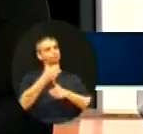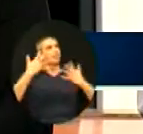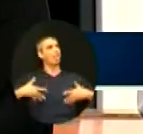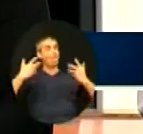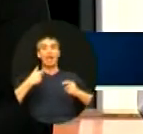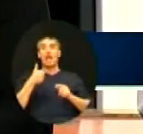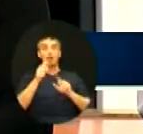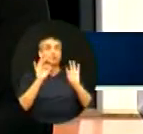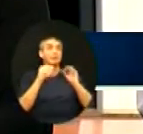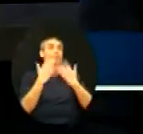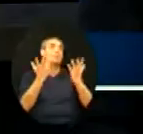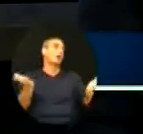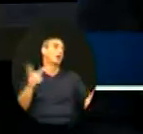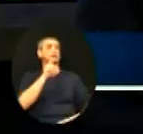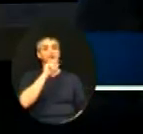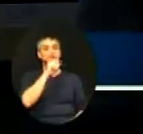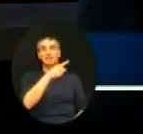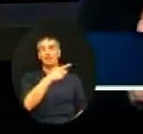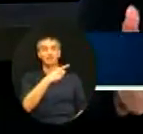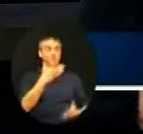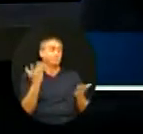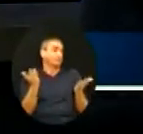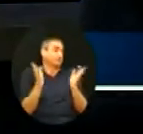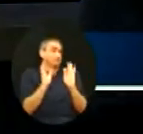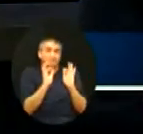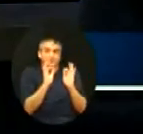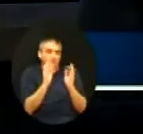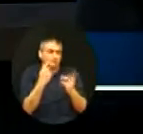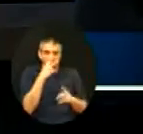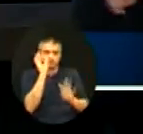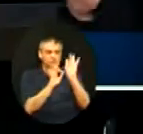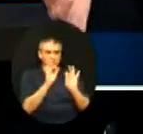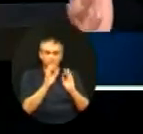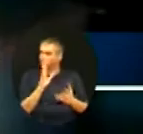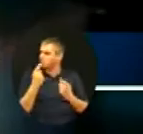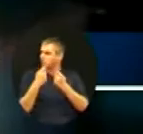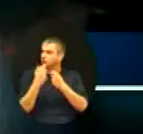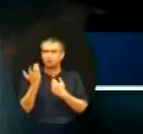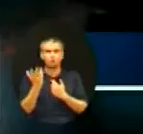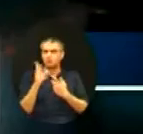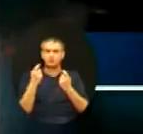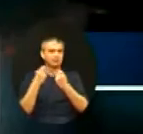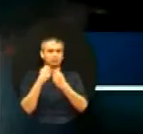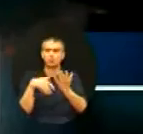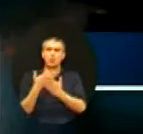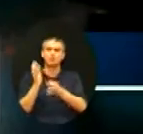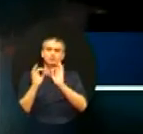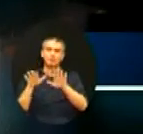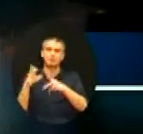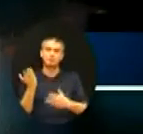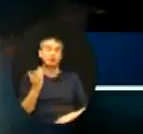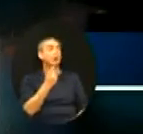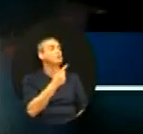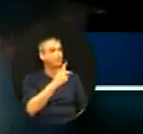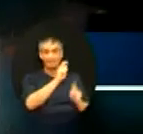ערוץ 10 היום בבוקר צייץ ציוץ באמת משמיץ על וילון שחור. מה זה קשור ליועץ המשפטי